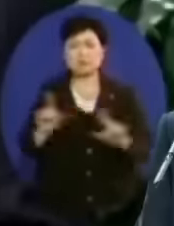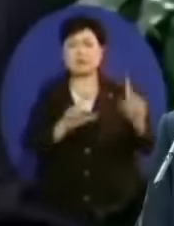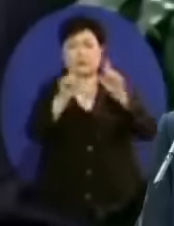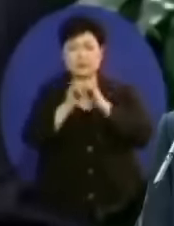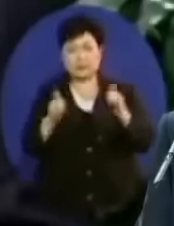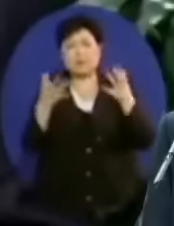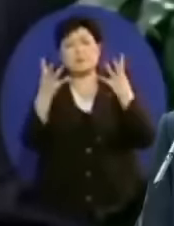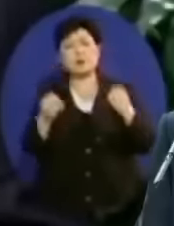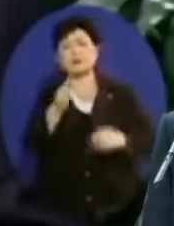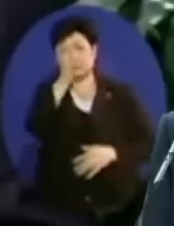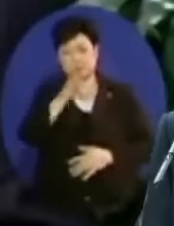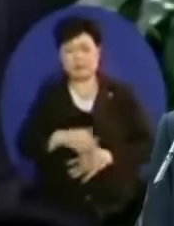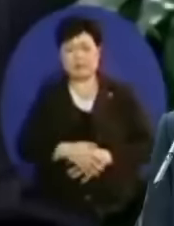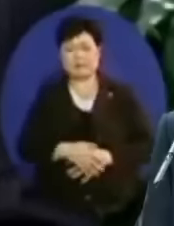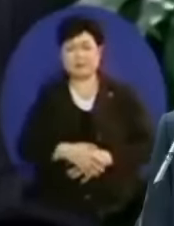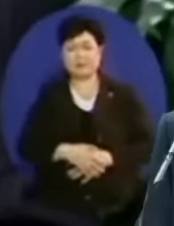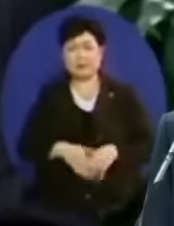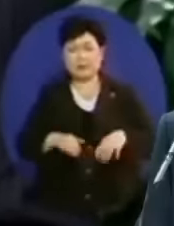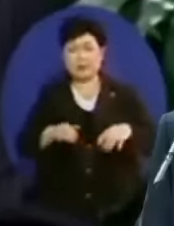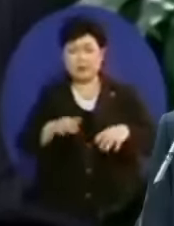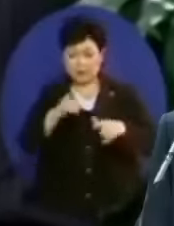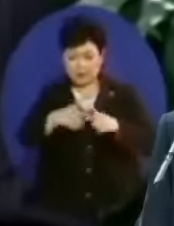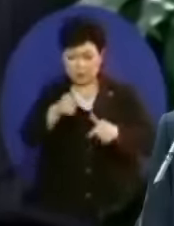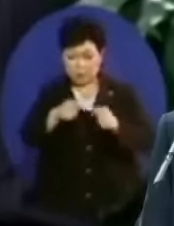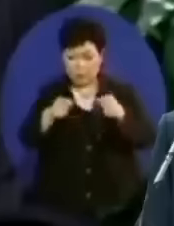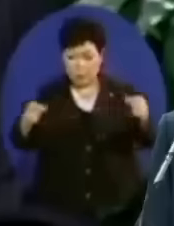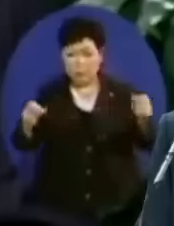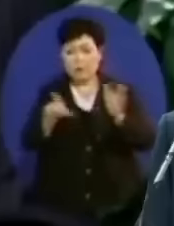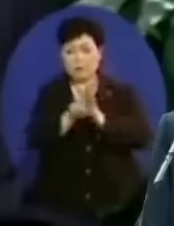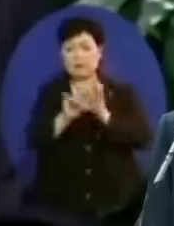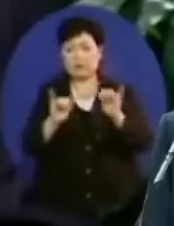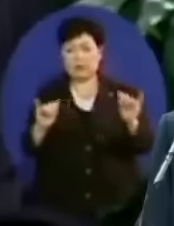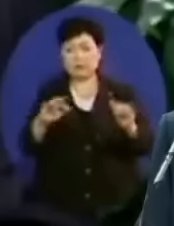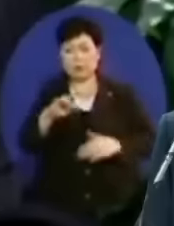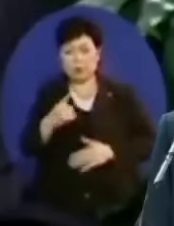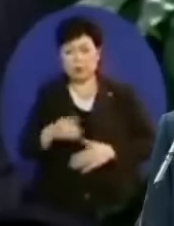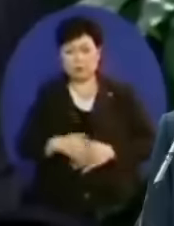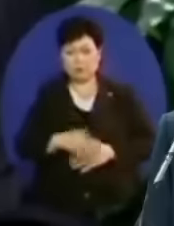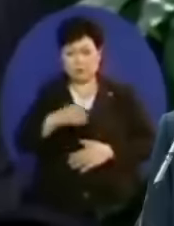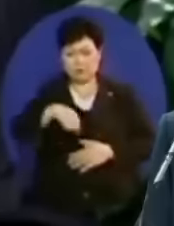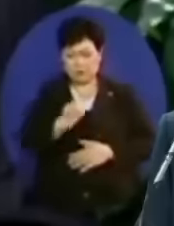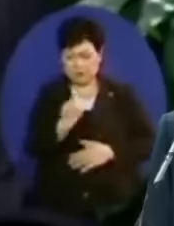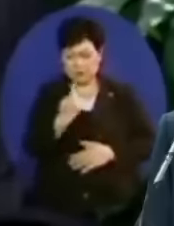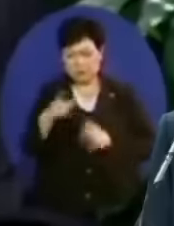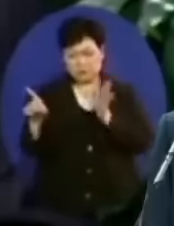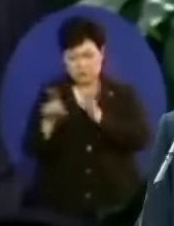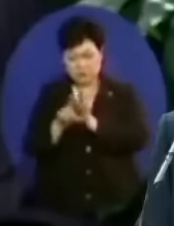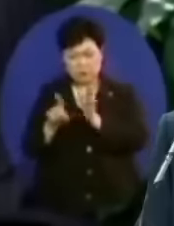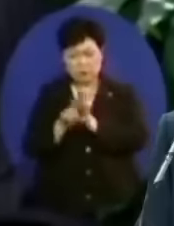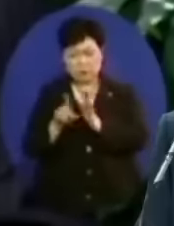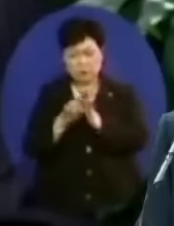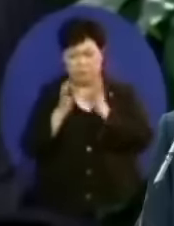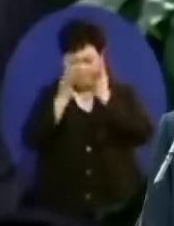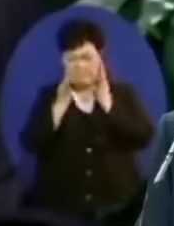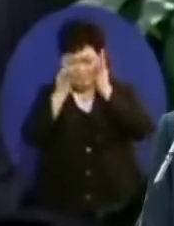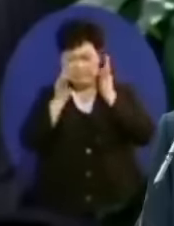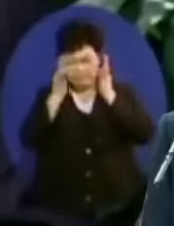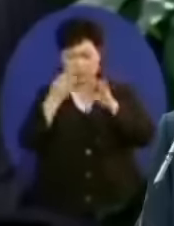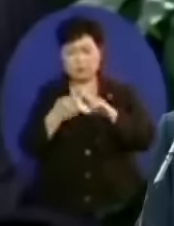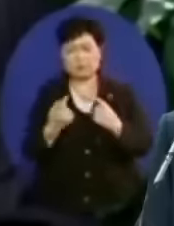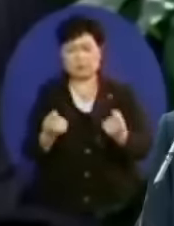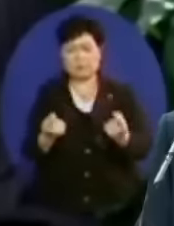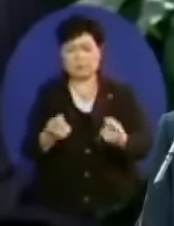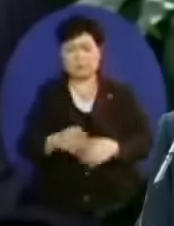사람이 많습니다. 오늘 예수를 오래 믿은 사람도 자기를 의지하고 살려고 애를 씁니다.